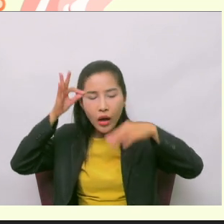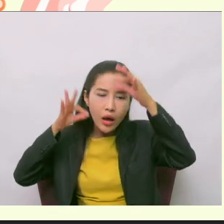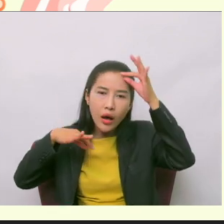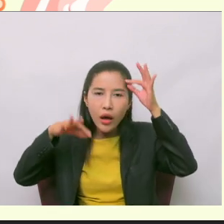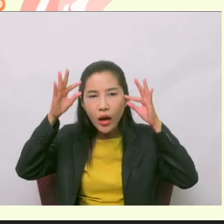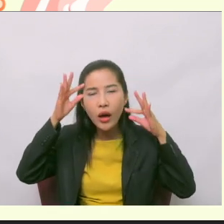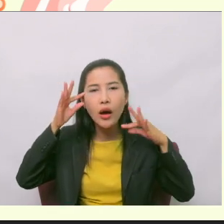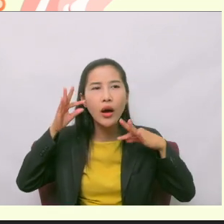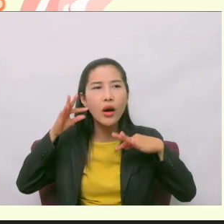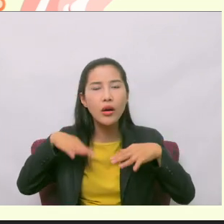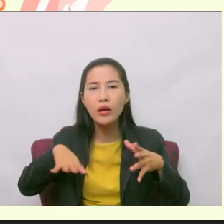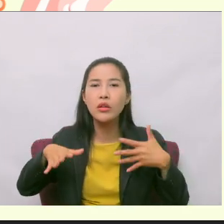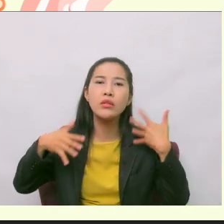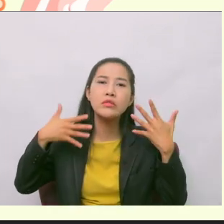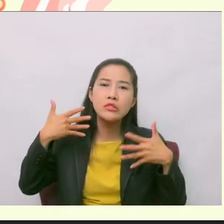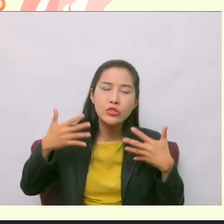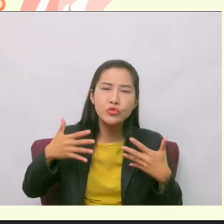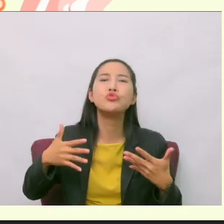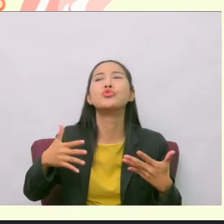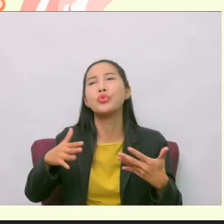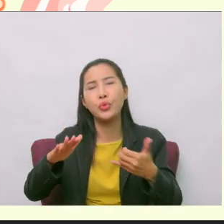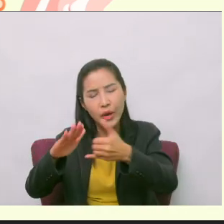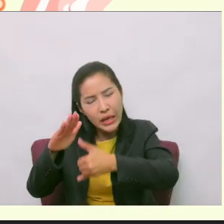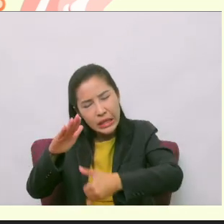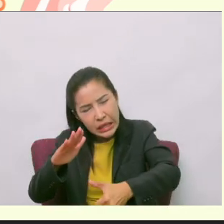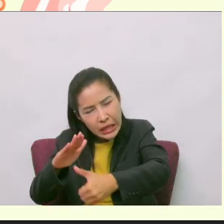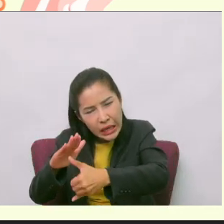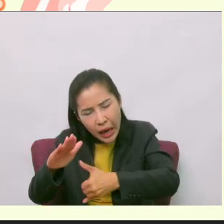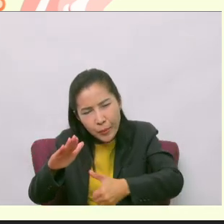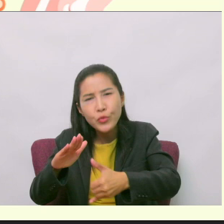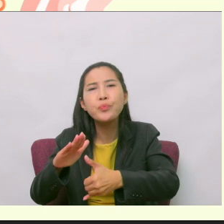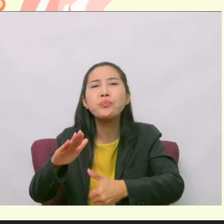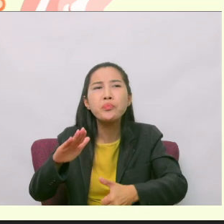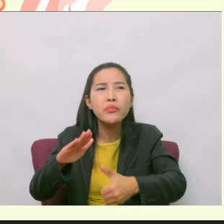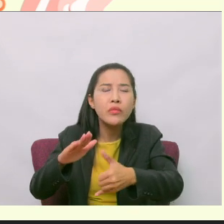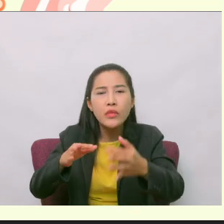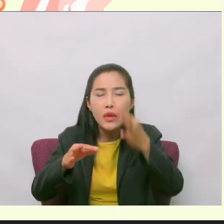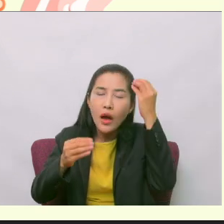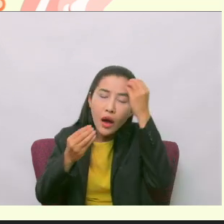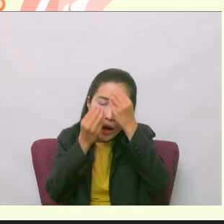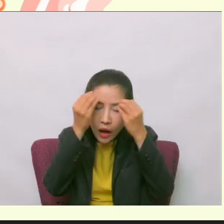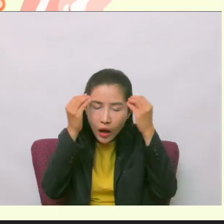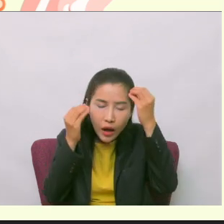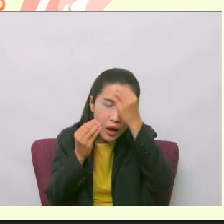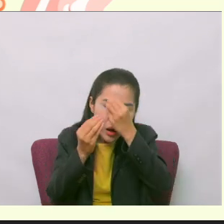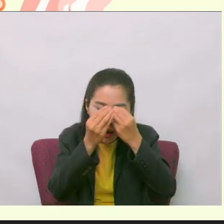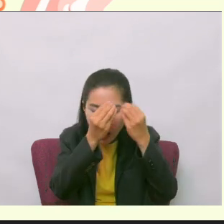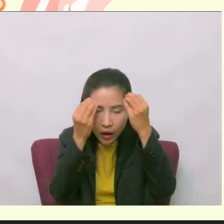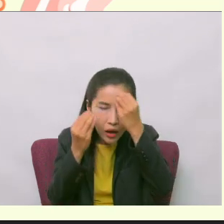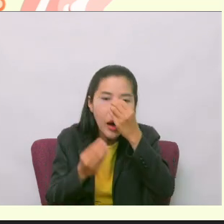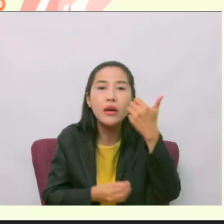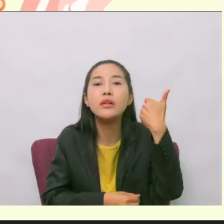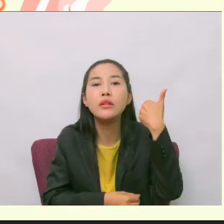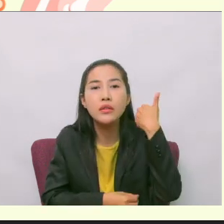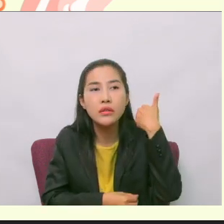เนาะหรือว่าที่ในอากาศที่ไม่ถ่ายเทค่ะก็จะทำให้อาการมึนศีรษะนะคะของคนที่ทำ